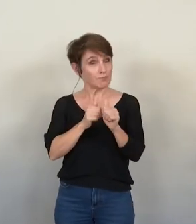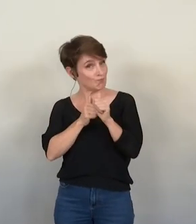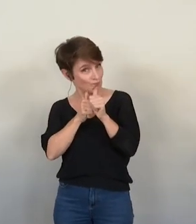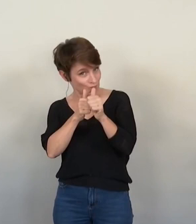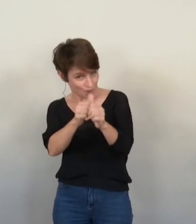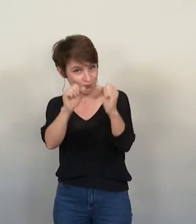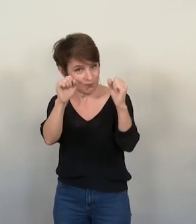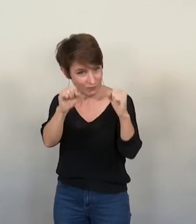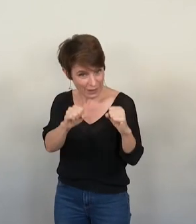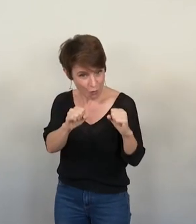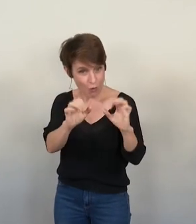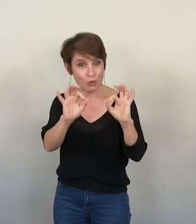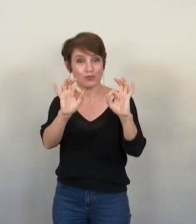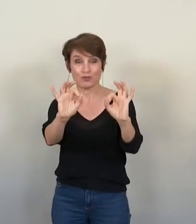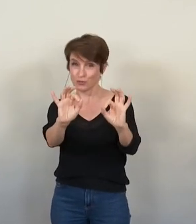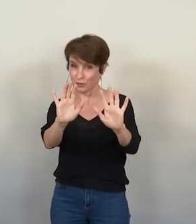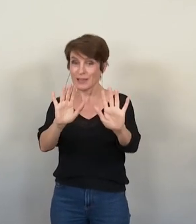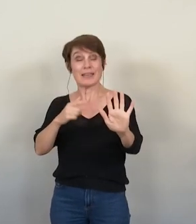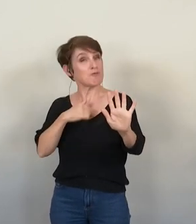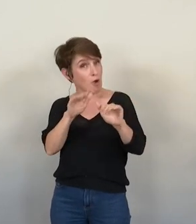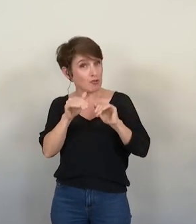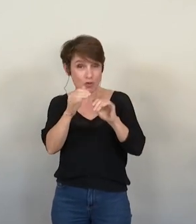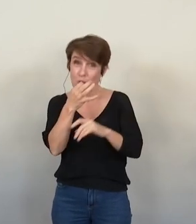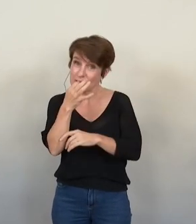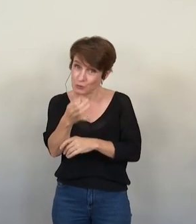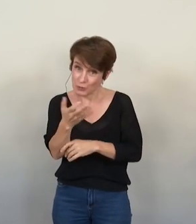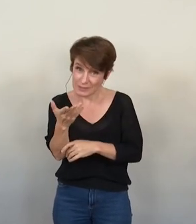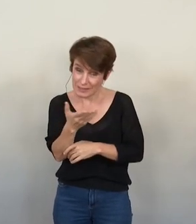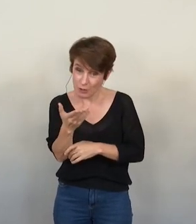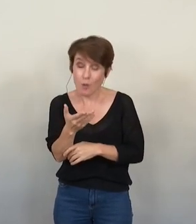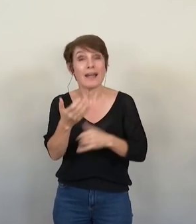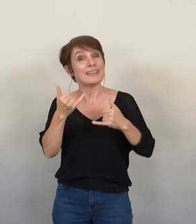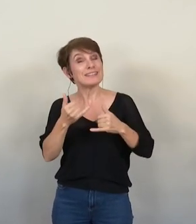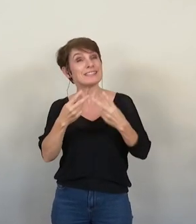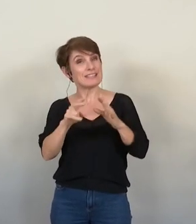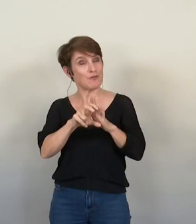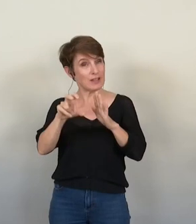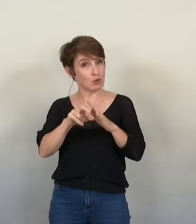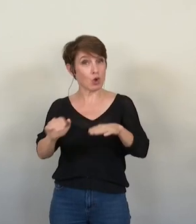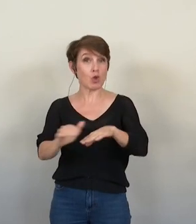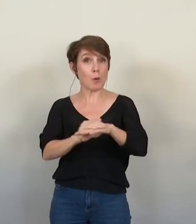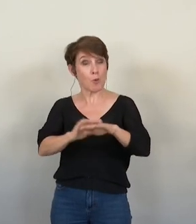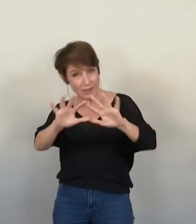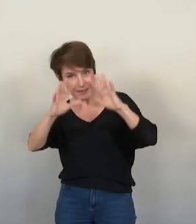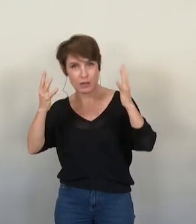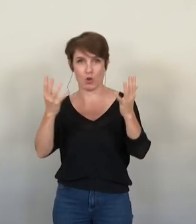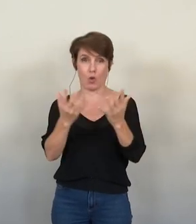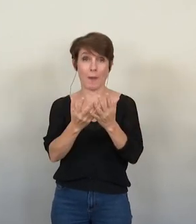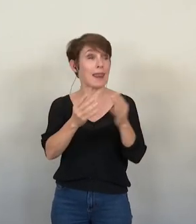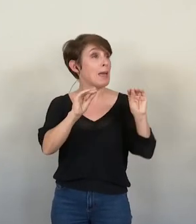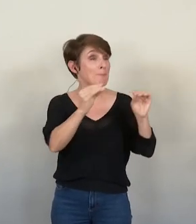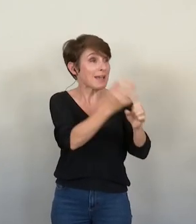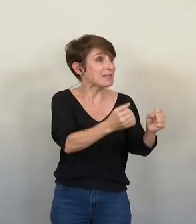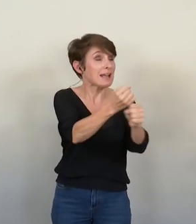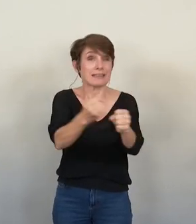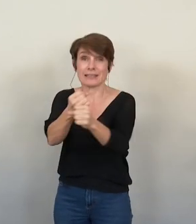continue de dire euh que de fait euh la politique de Grenoble est une politique globale que la liberté du commerce est